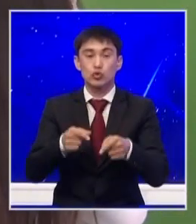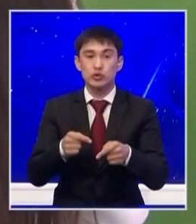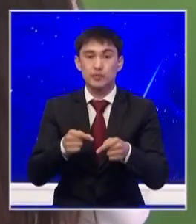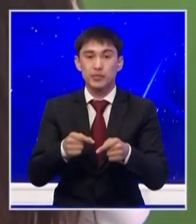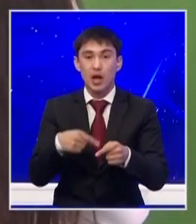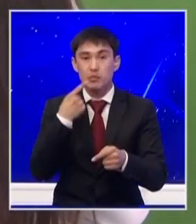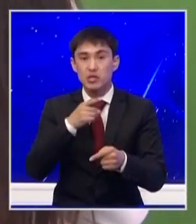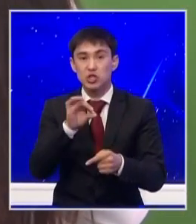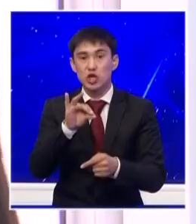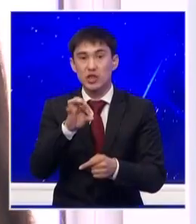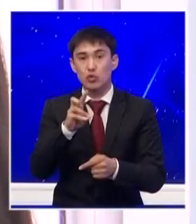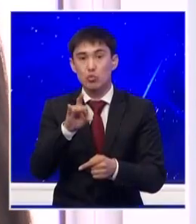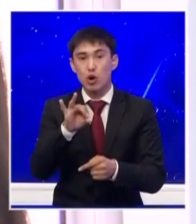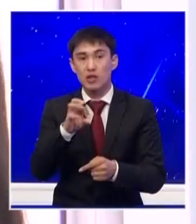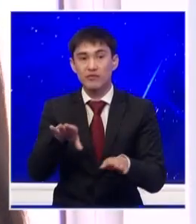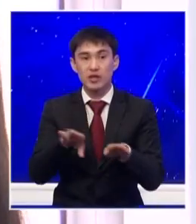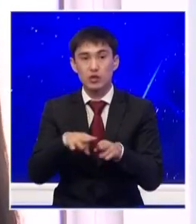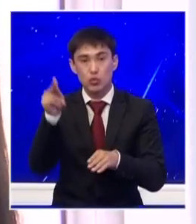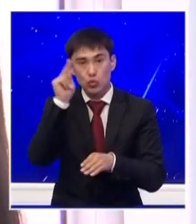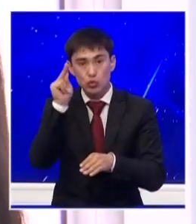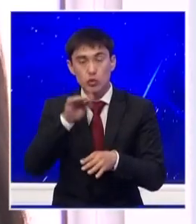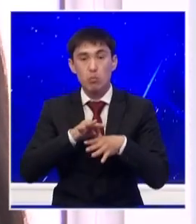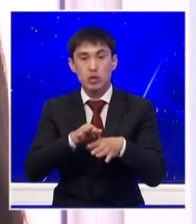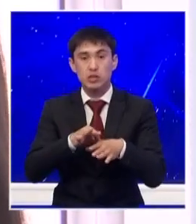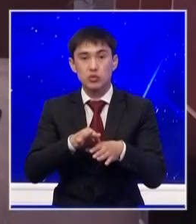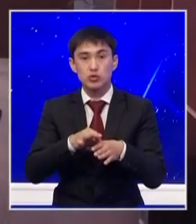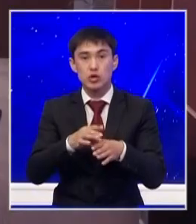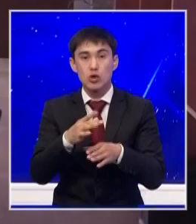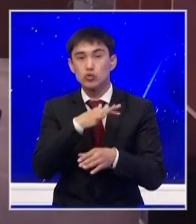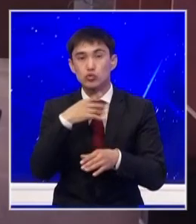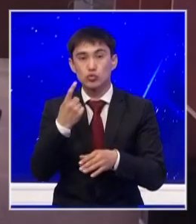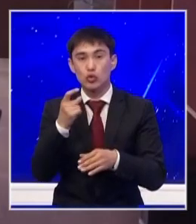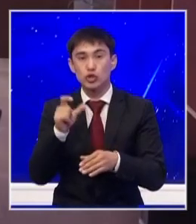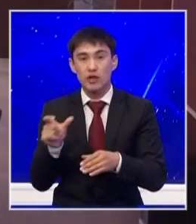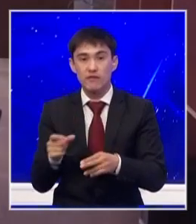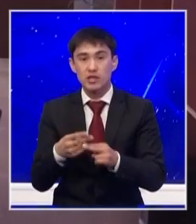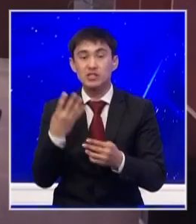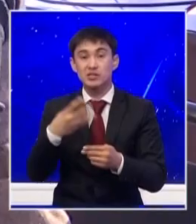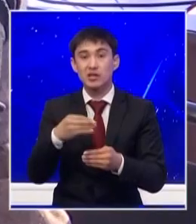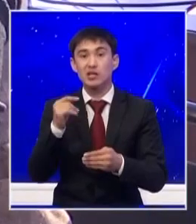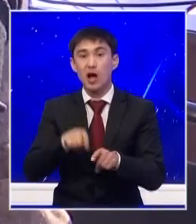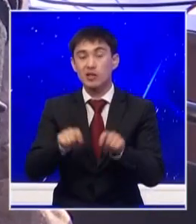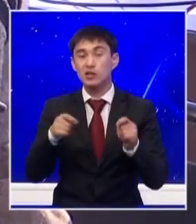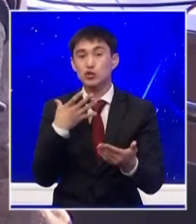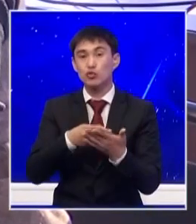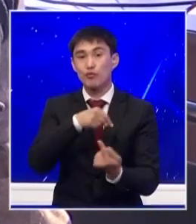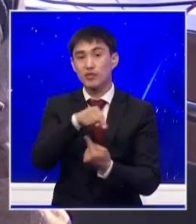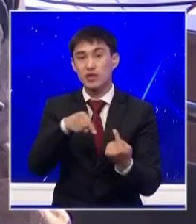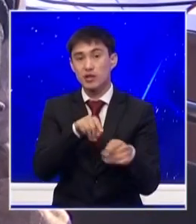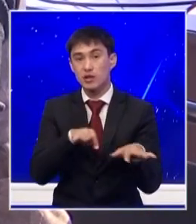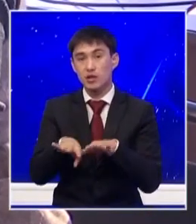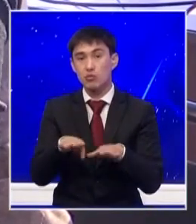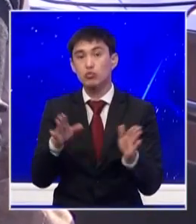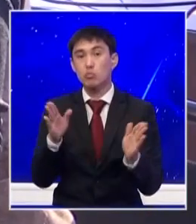Как отметила Жанар нурмуханова такие курсы прошли уже сотни человек из них около 40 открыли свое собственное дело